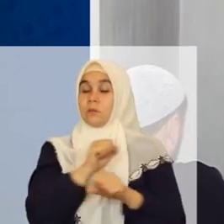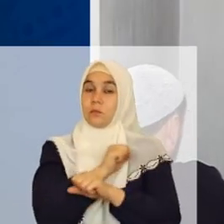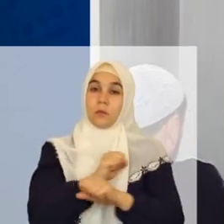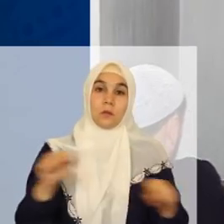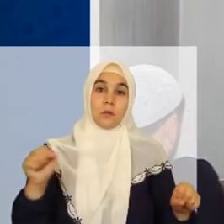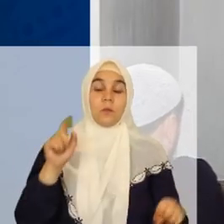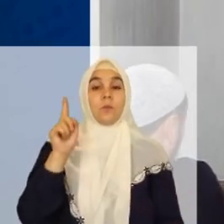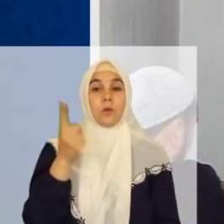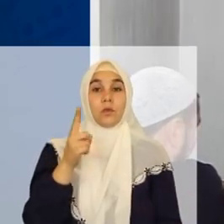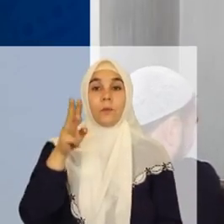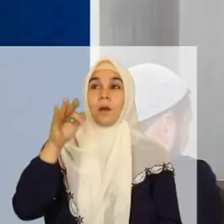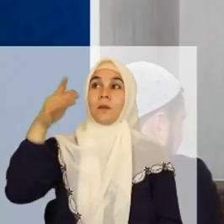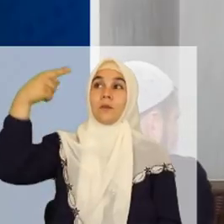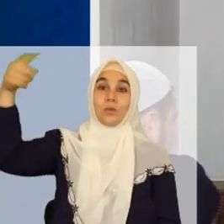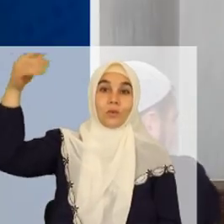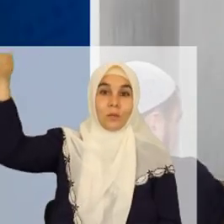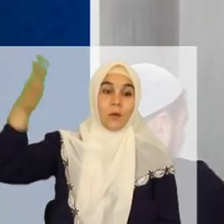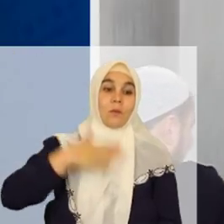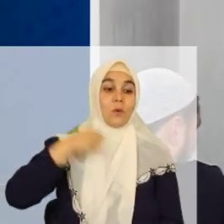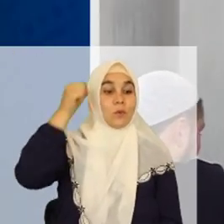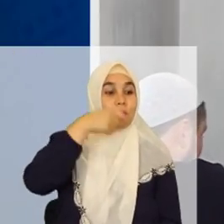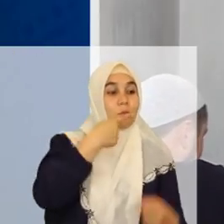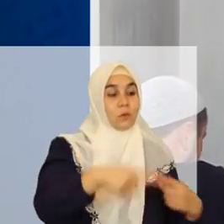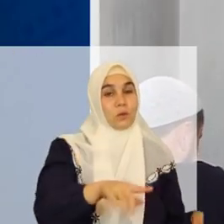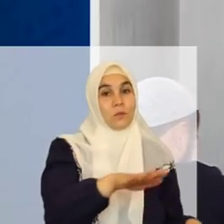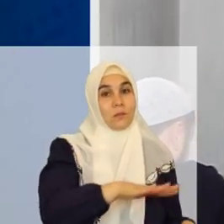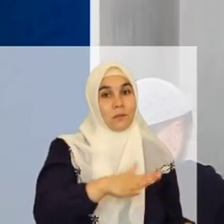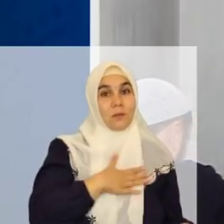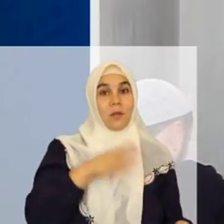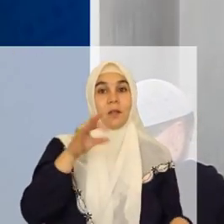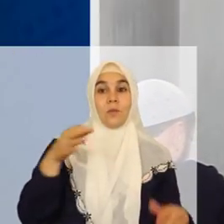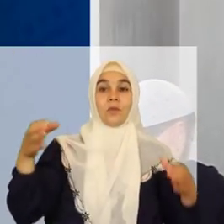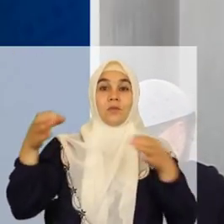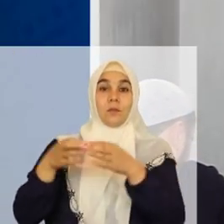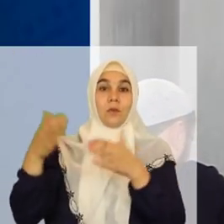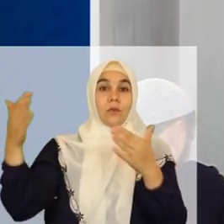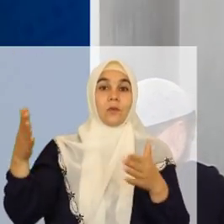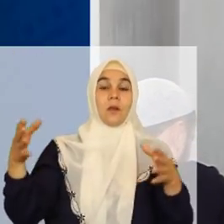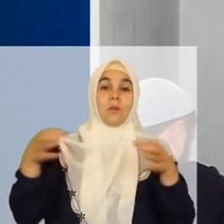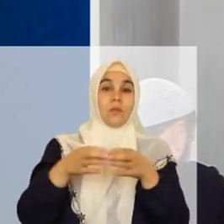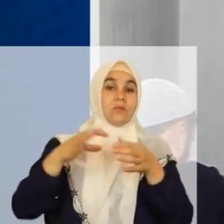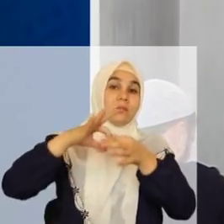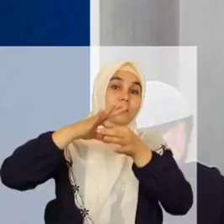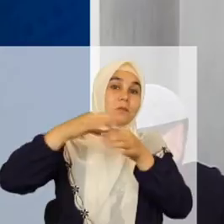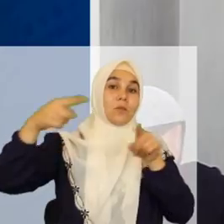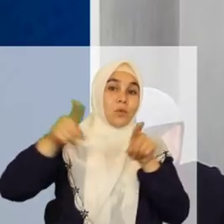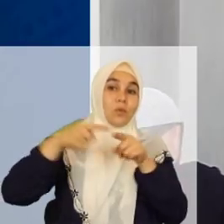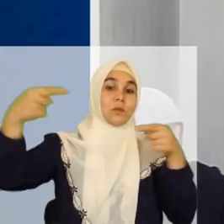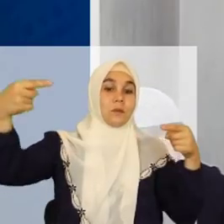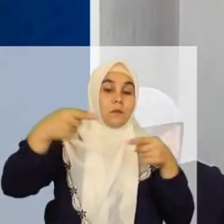bo'lmaydi. Chunki Makka boshqa yoqda, biz boshqa yoqdamiz. Imom bilan jamoat birga tutashgan bo'lishi